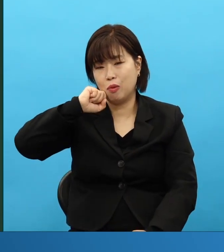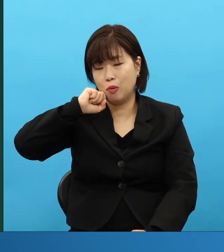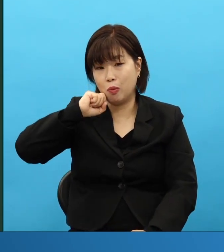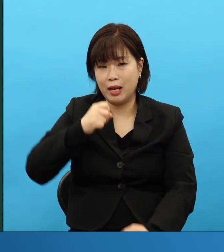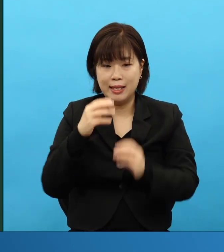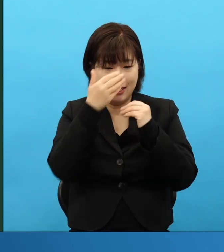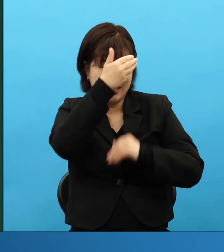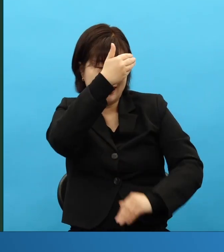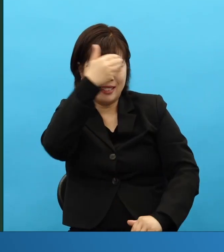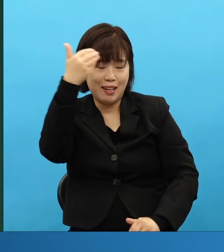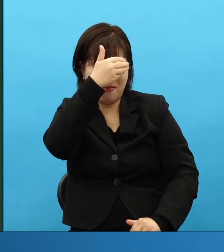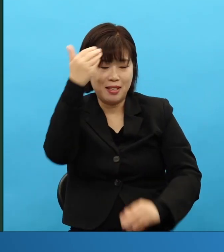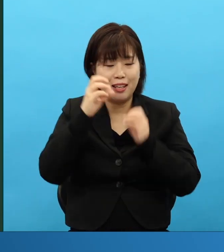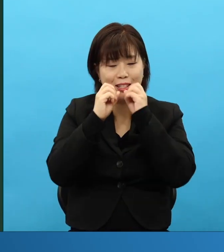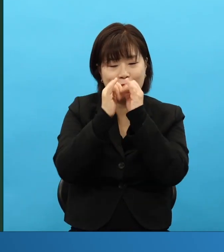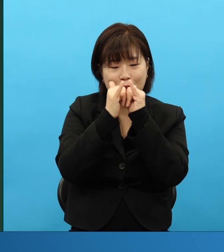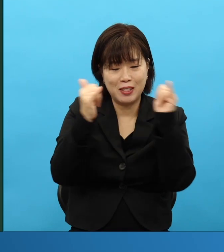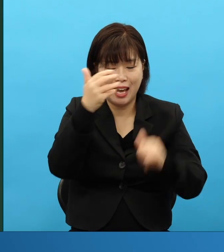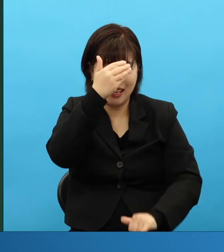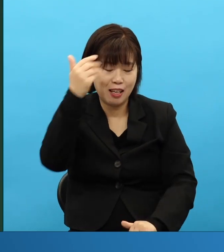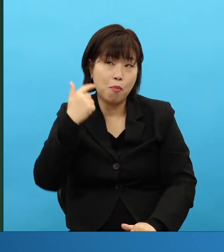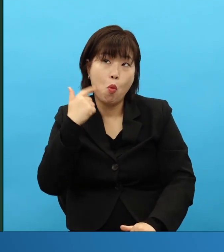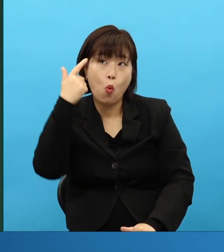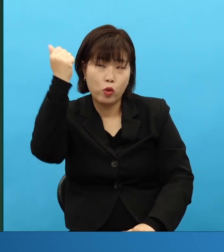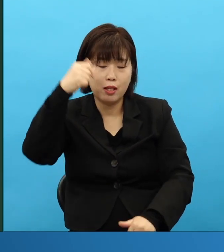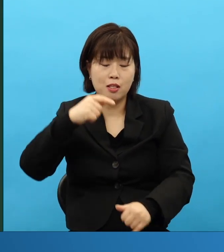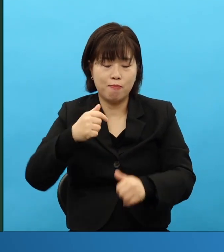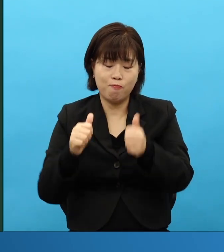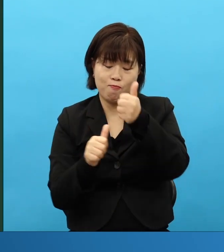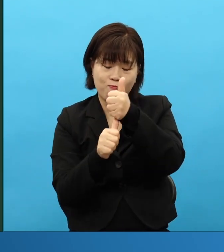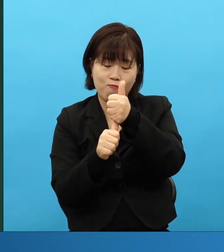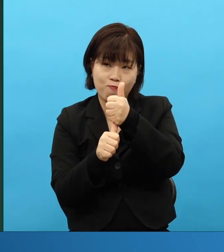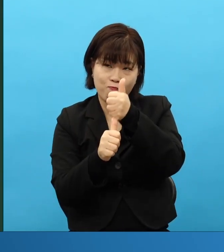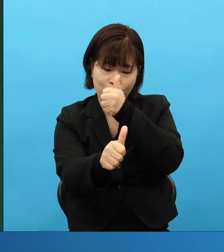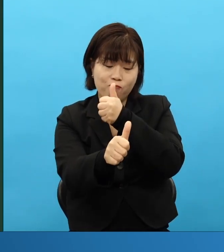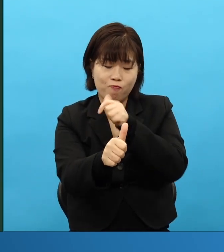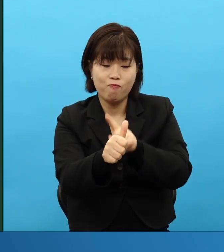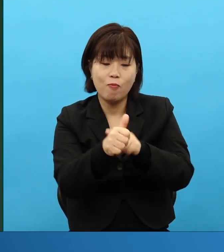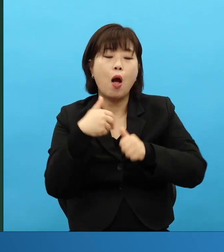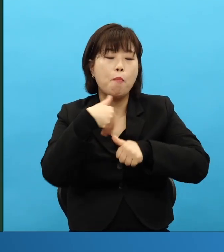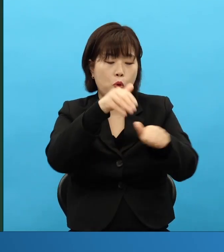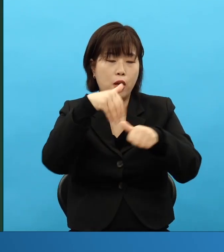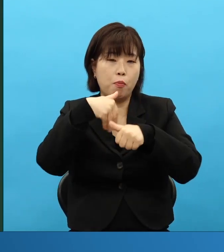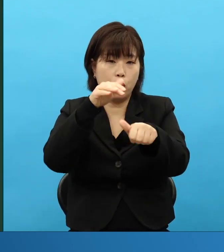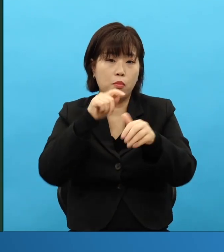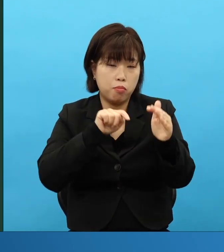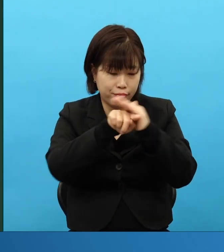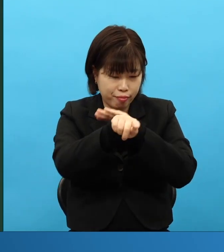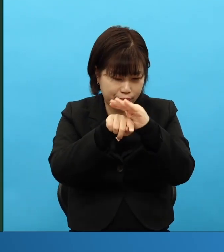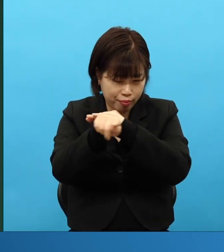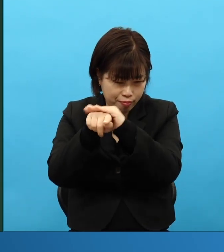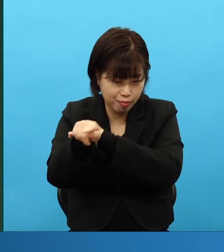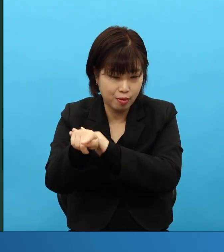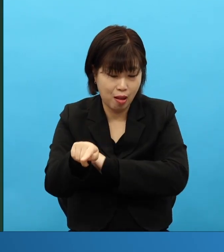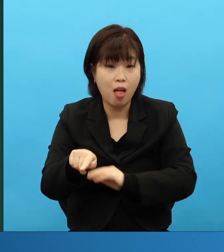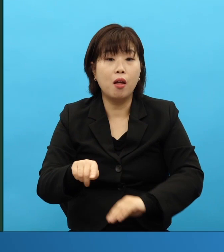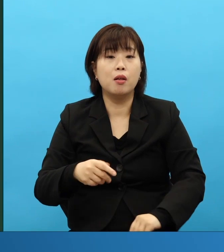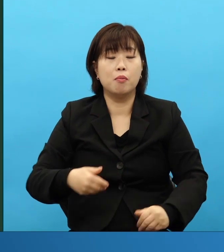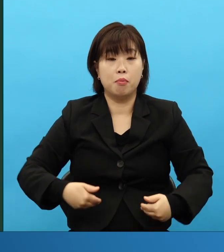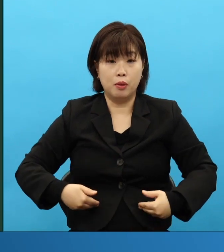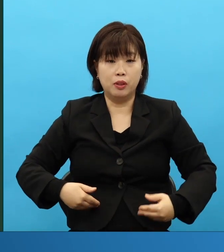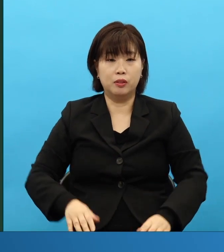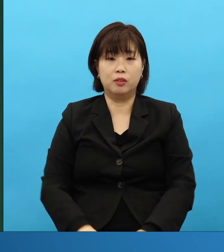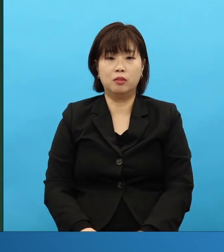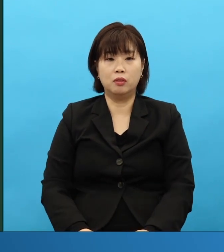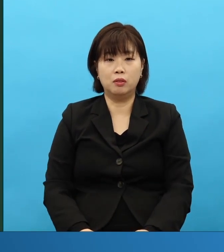train 자꾸 them. 국내에서 뭐 각 파트들이 업무 보고 사무 보고 사무원 하려 하지 말고 사람을 살려야 돼요. And so each department inside of our